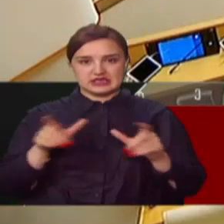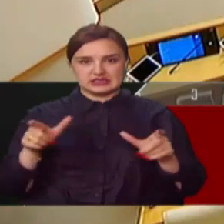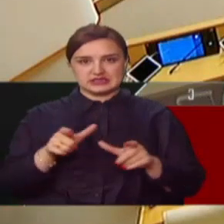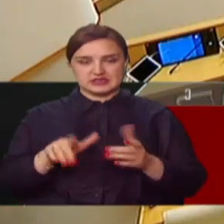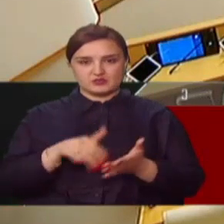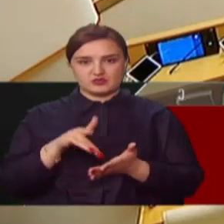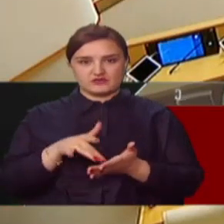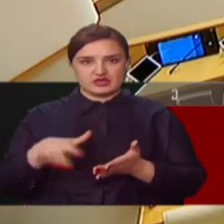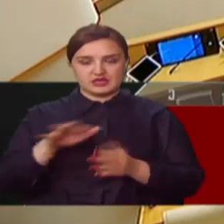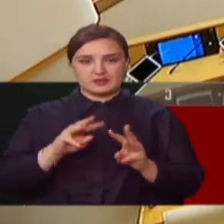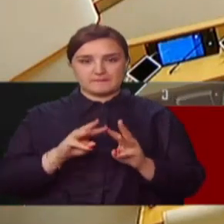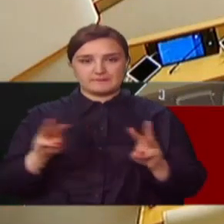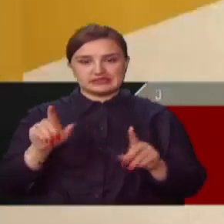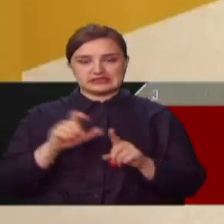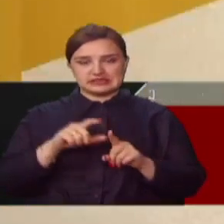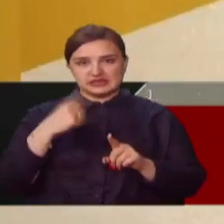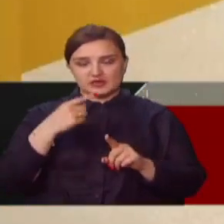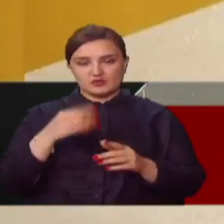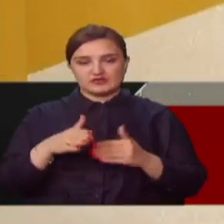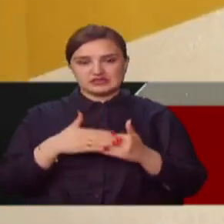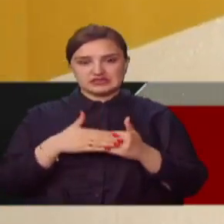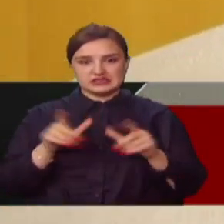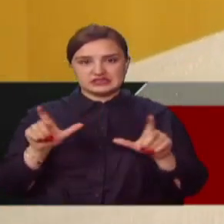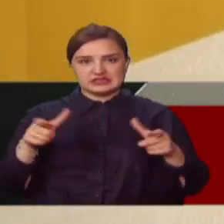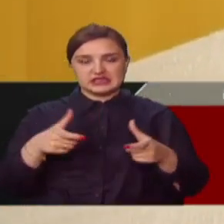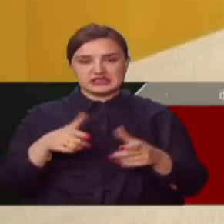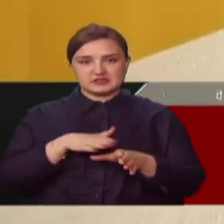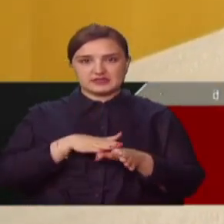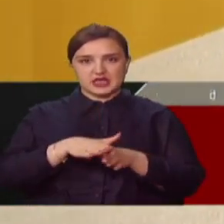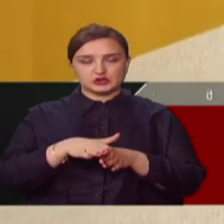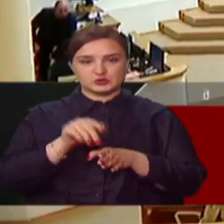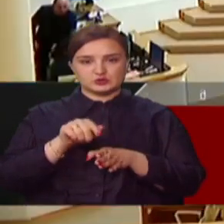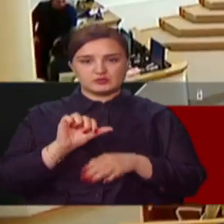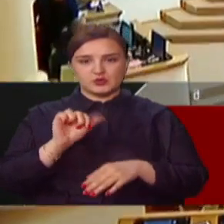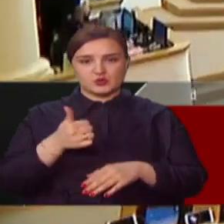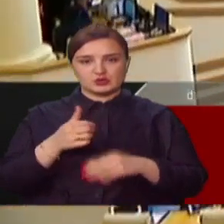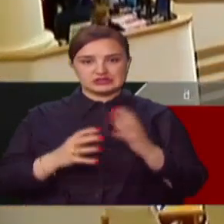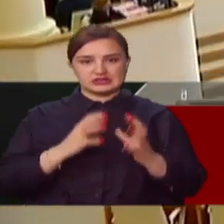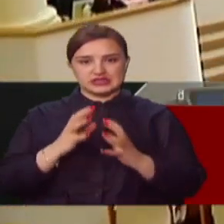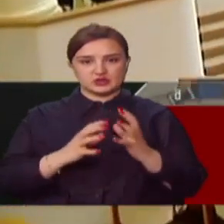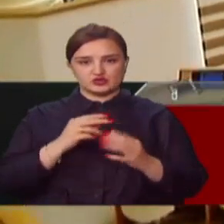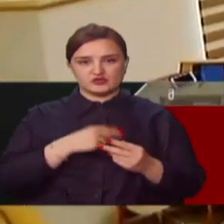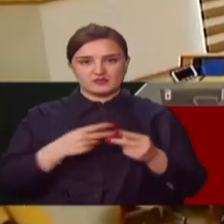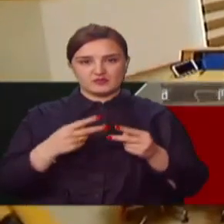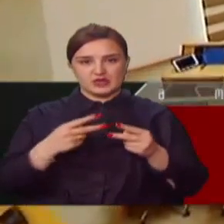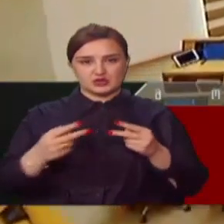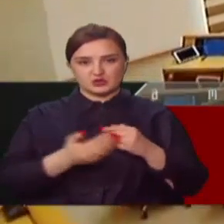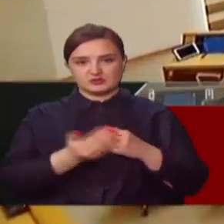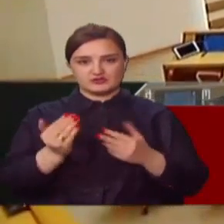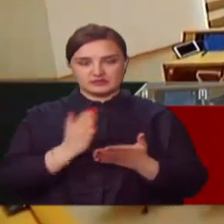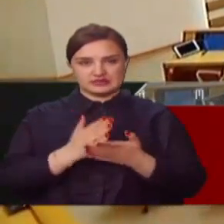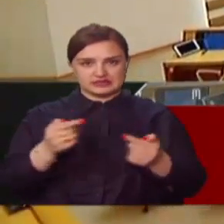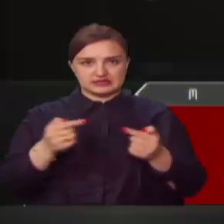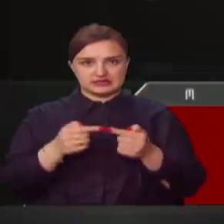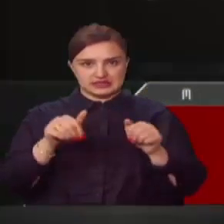ქვეყანაში. მინისტრის განცხადებით სანქციების აღსრულება ხდება იმ ფორმითა და მასშტაბით, როგორც საერთაშორისო პარტნიორების მიერაა